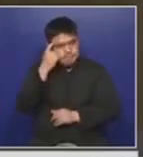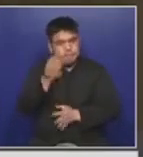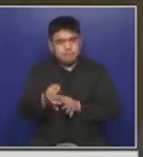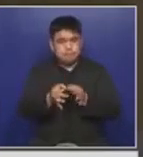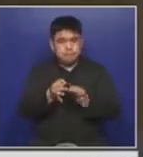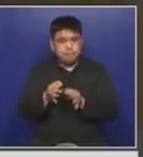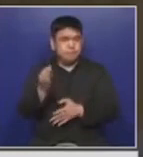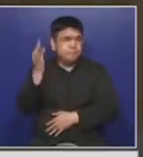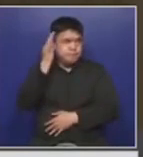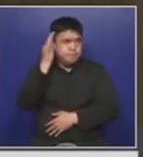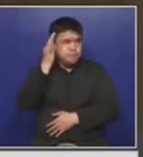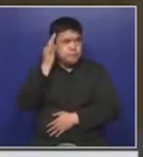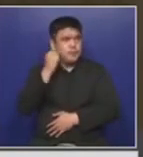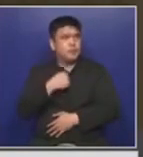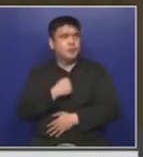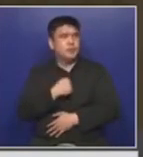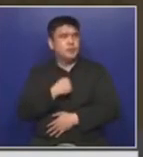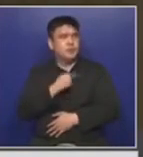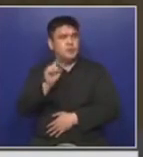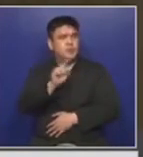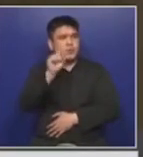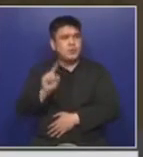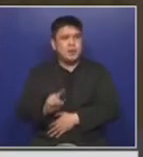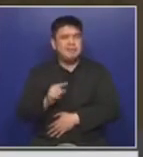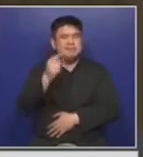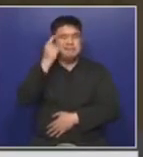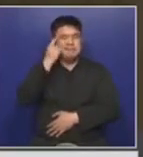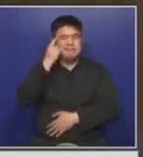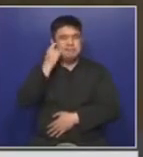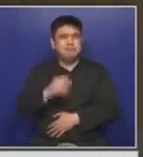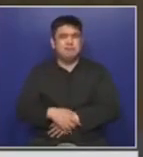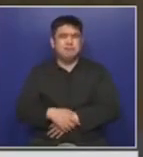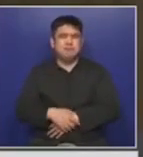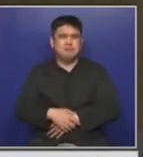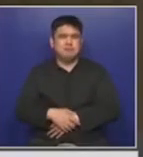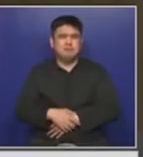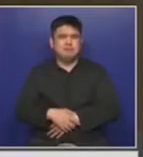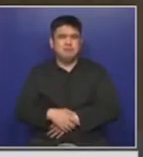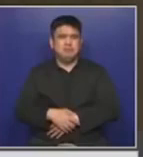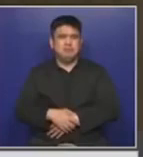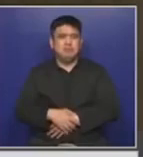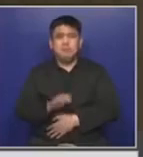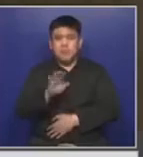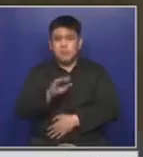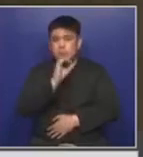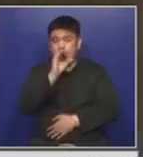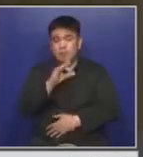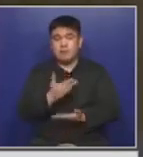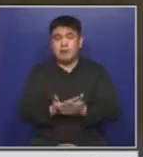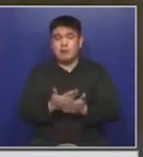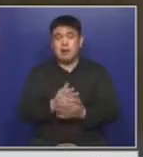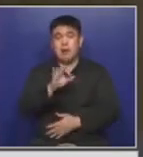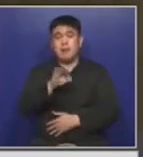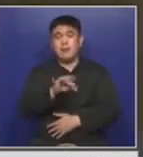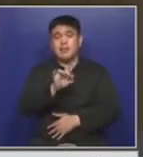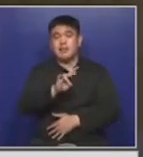มฟังแล้วก็ยังมีข้อสงสัยอยู่นะครับว่าอ้าวในเมื่อคลังบอกว่า 9,700 ล้านเนี่ย